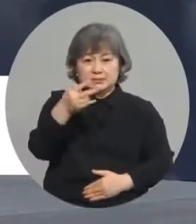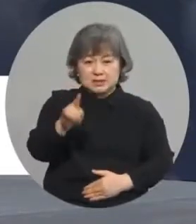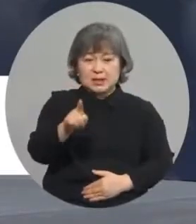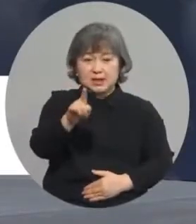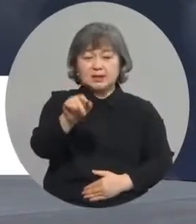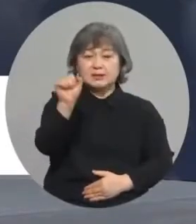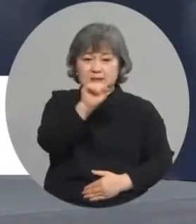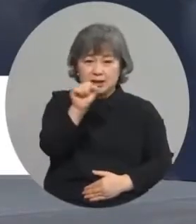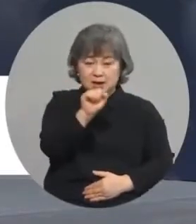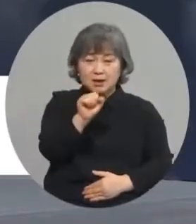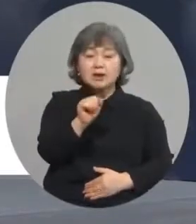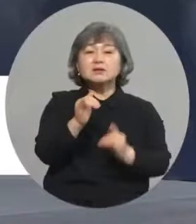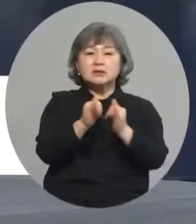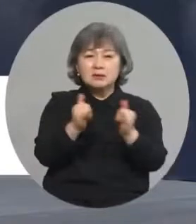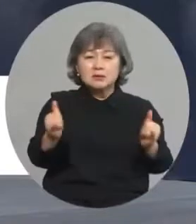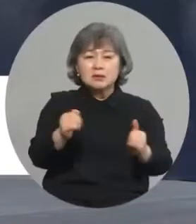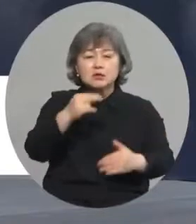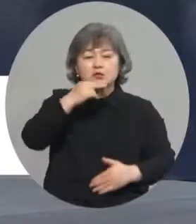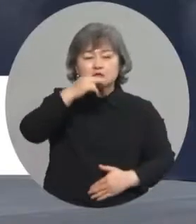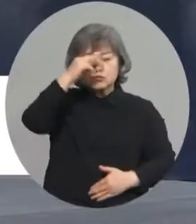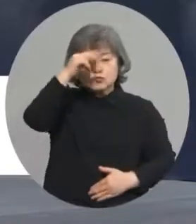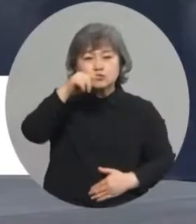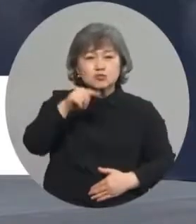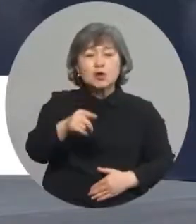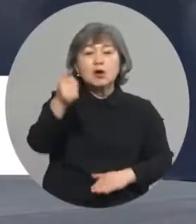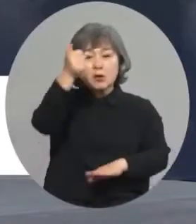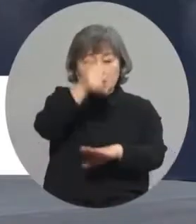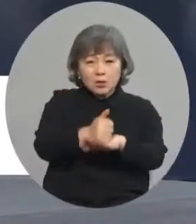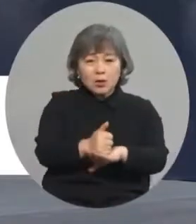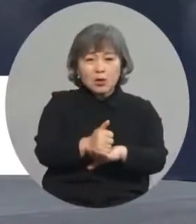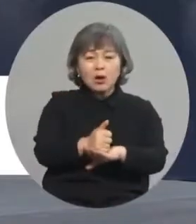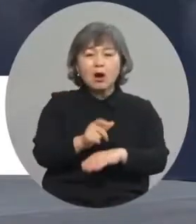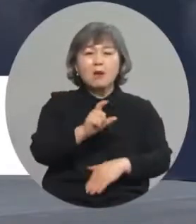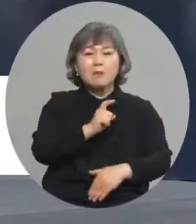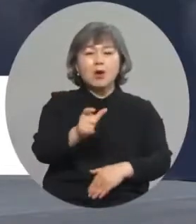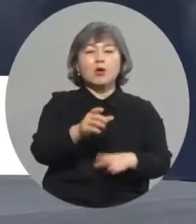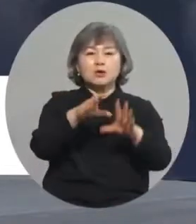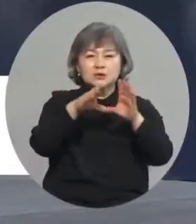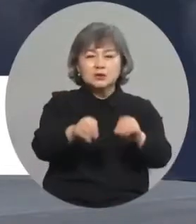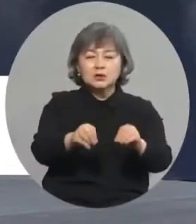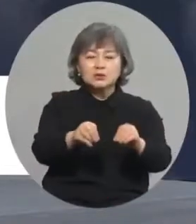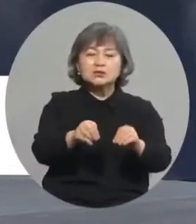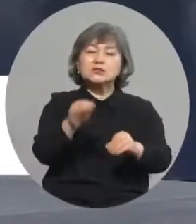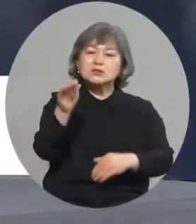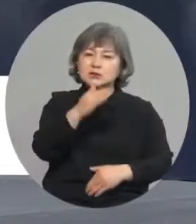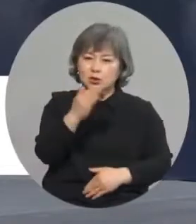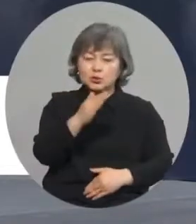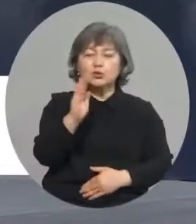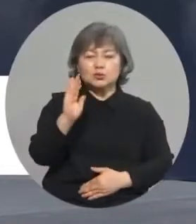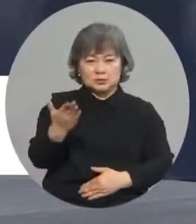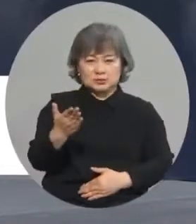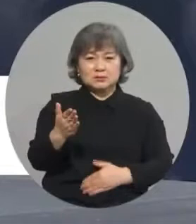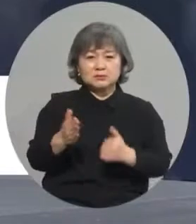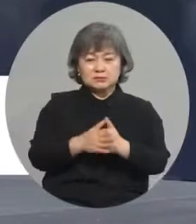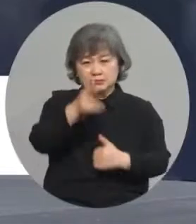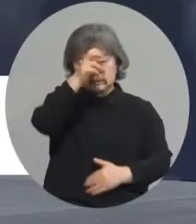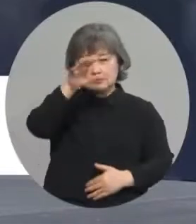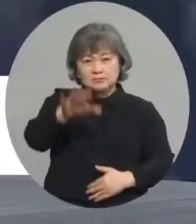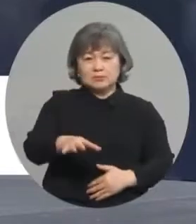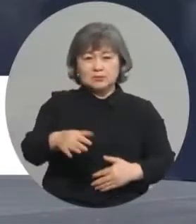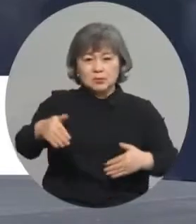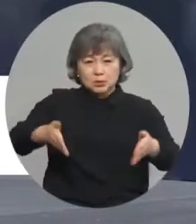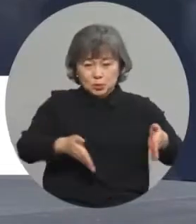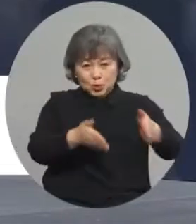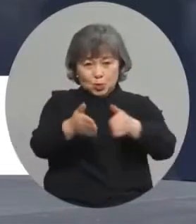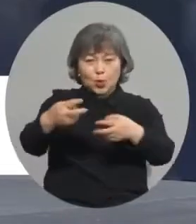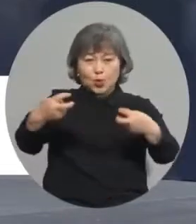사고 차량의 운전자는 혈중알코올 농도 검사 결과 면허 정지 수준이었던 것으로 드러났습니다. 경찰은